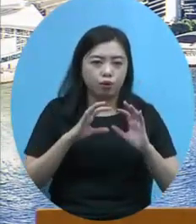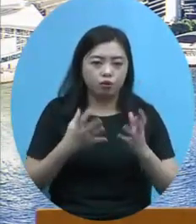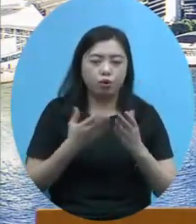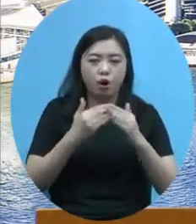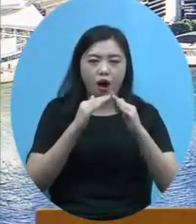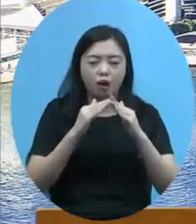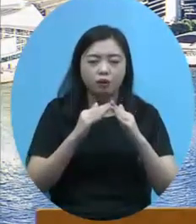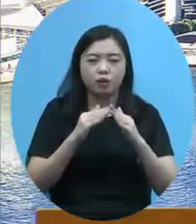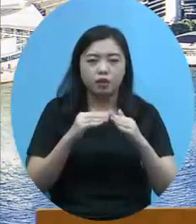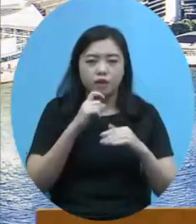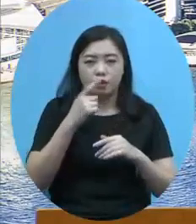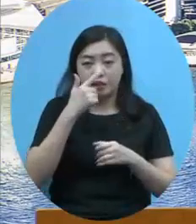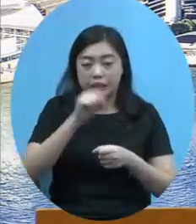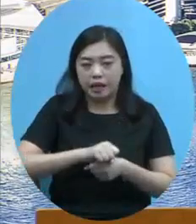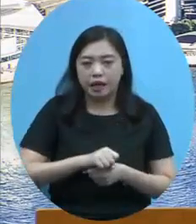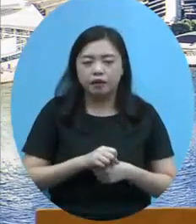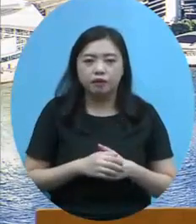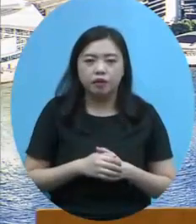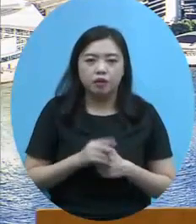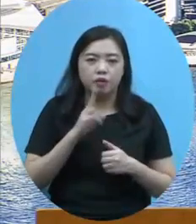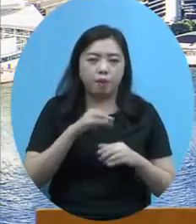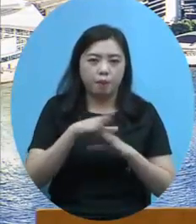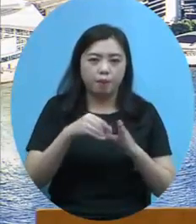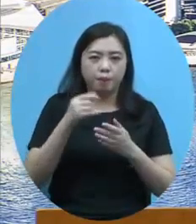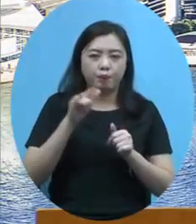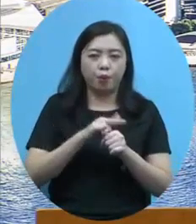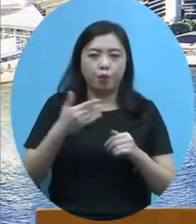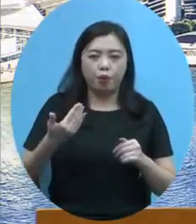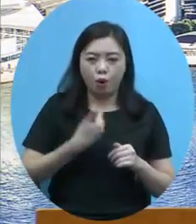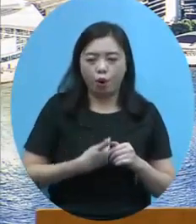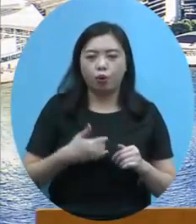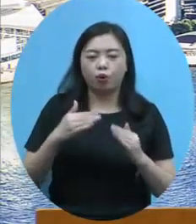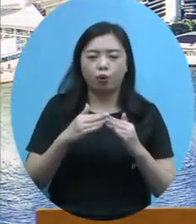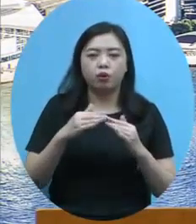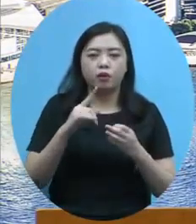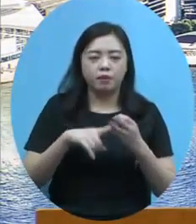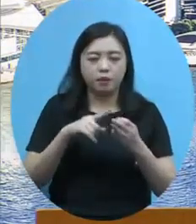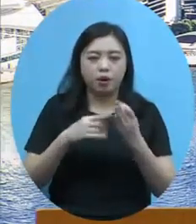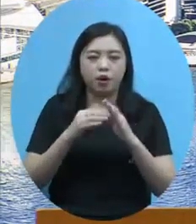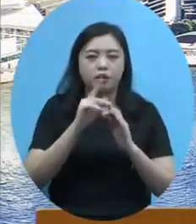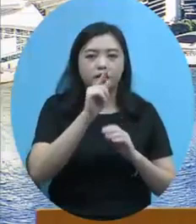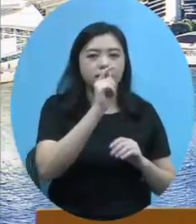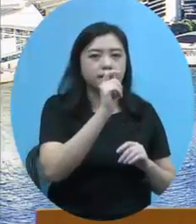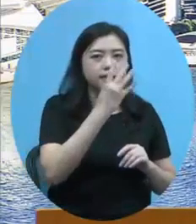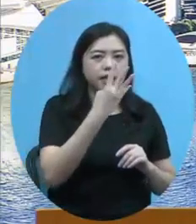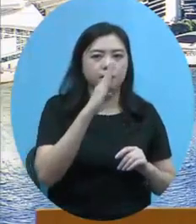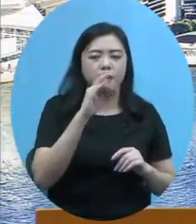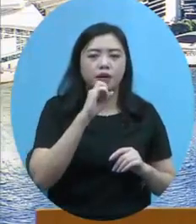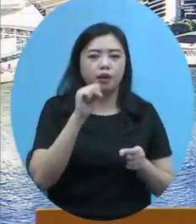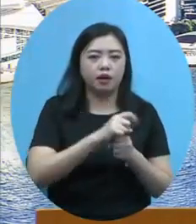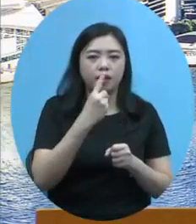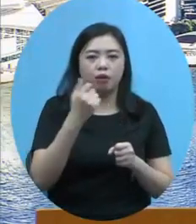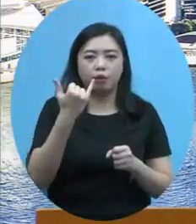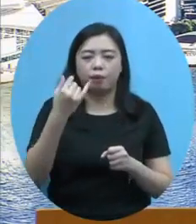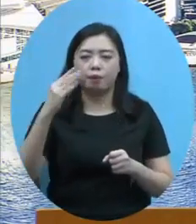學校咧，就有啲新增個案。包括保良局林文燦英文小學咧，4B 班多咗一個個案，6A 班多